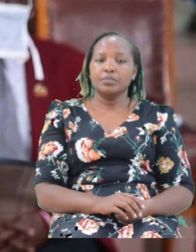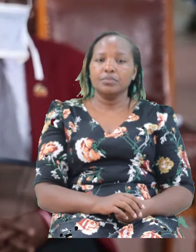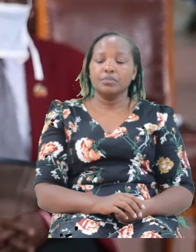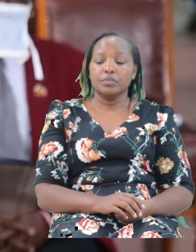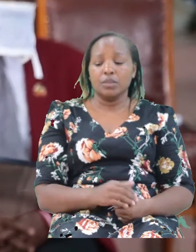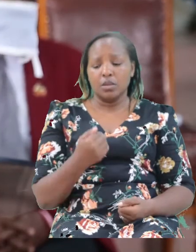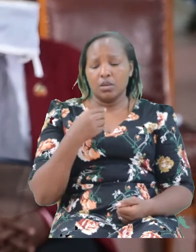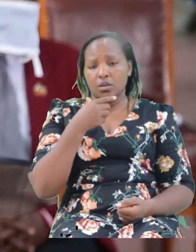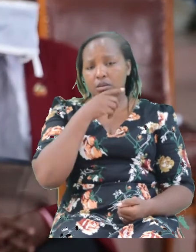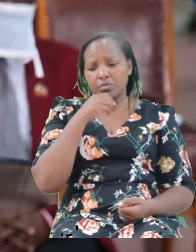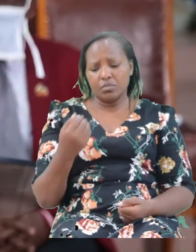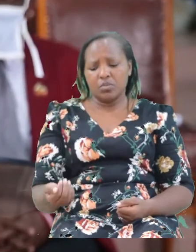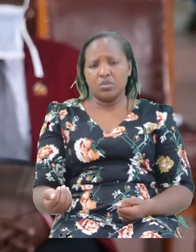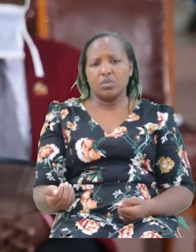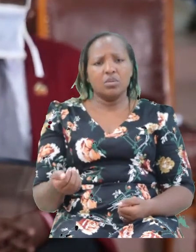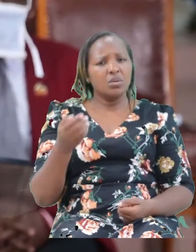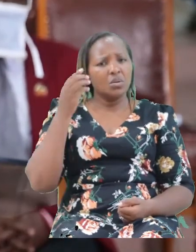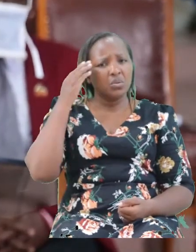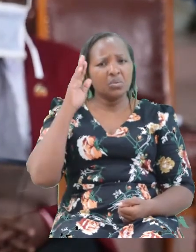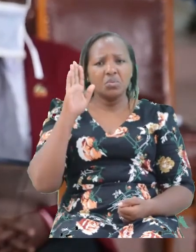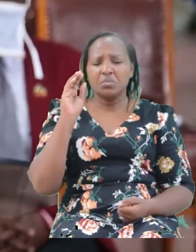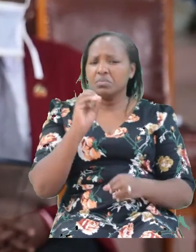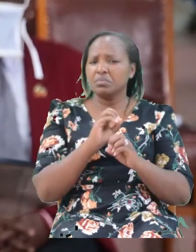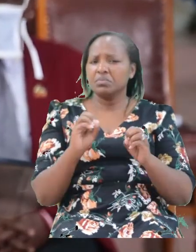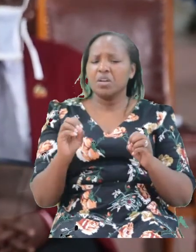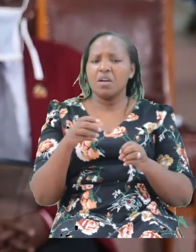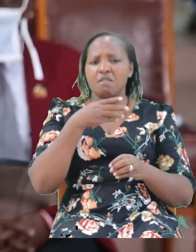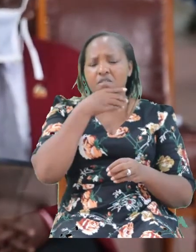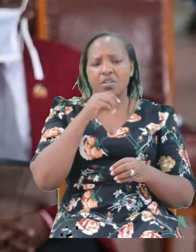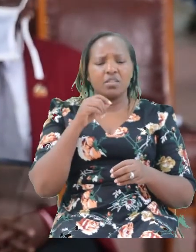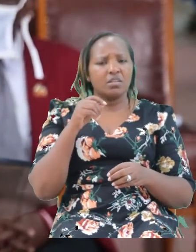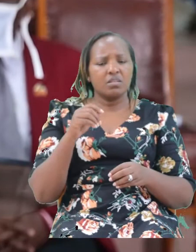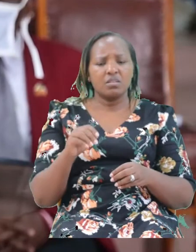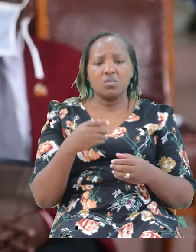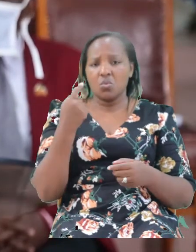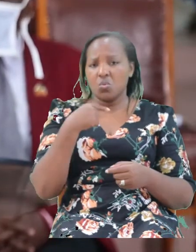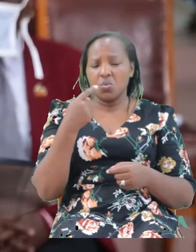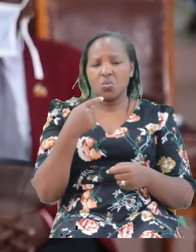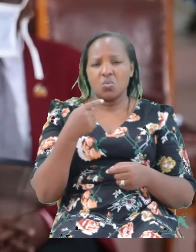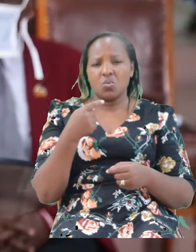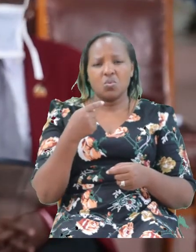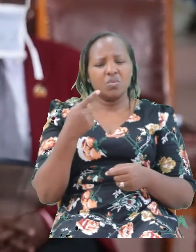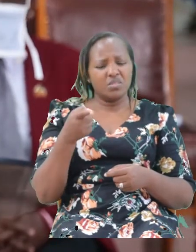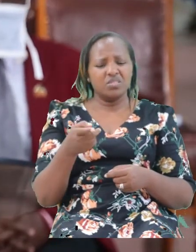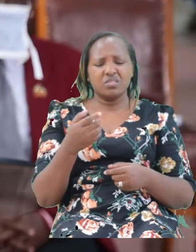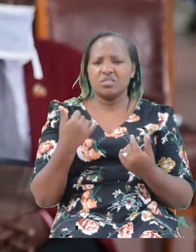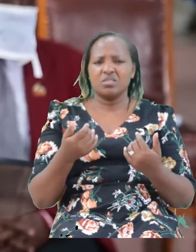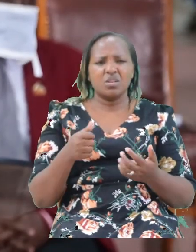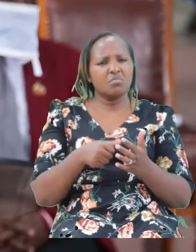Na yeye haswa hata hakuwa anajua babake mzazi ni nani. Na jambo hilo lilikuwa linamtia